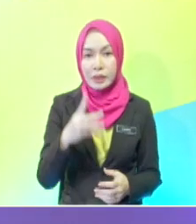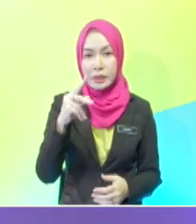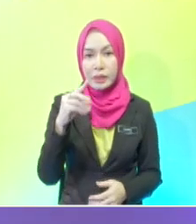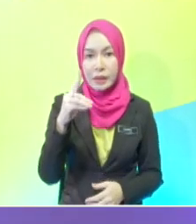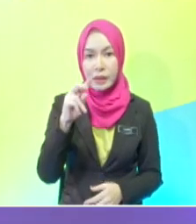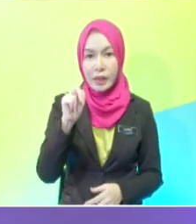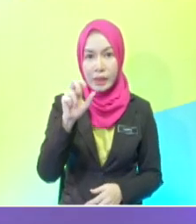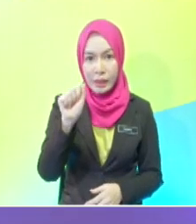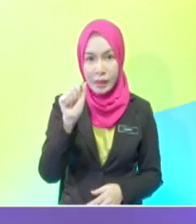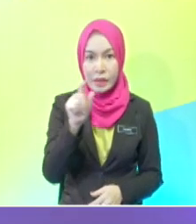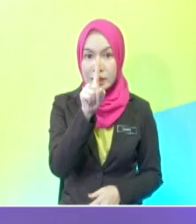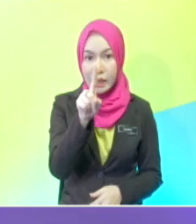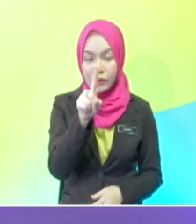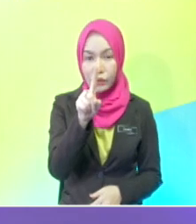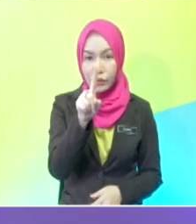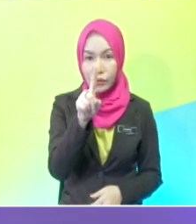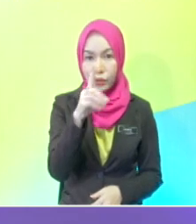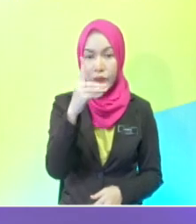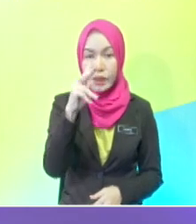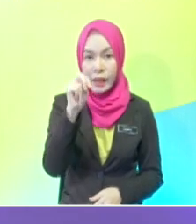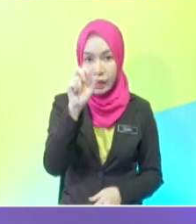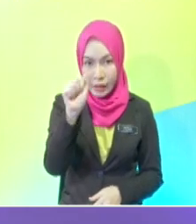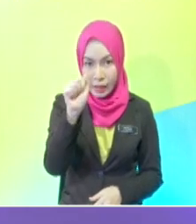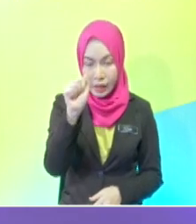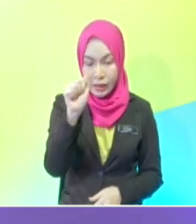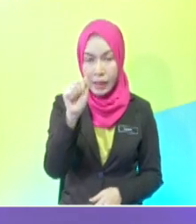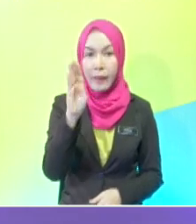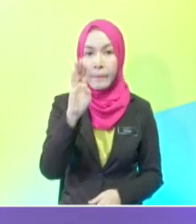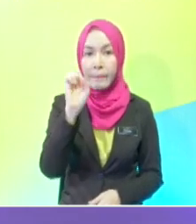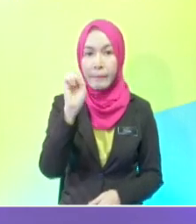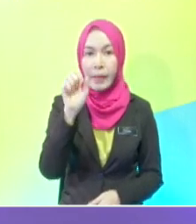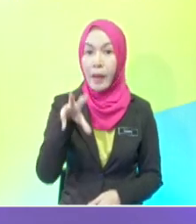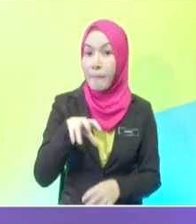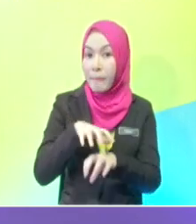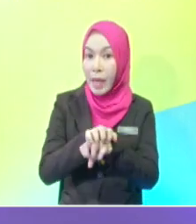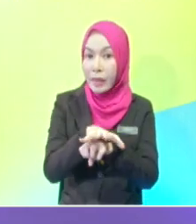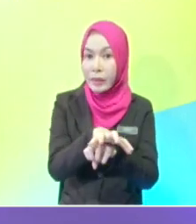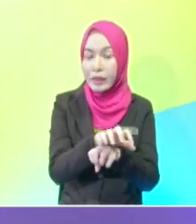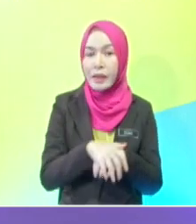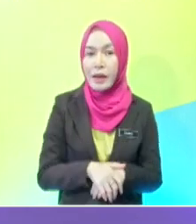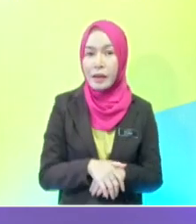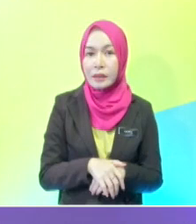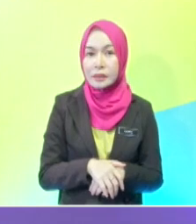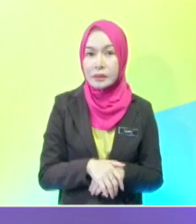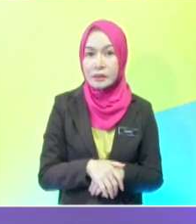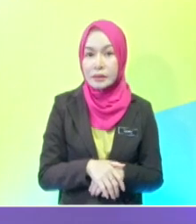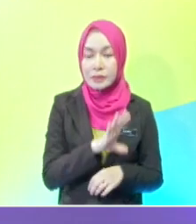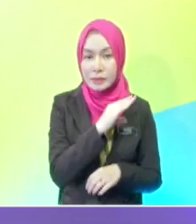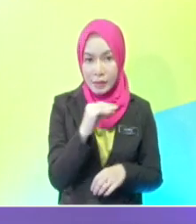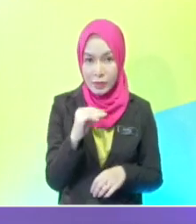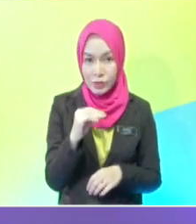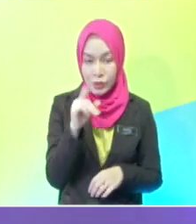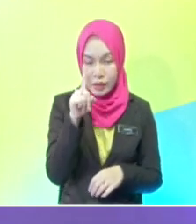organisme dengan DNA bakteria dan dalam plasmid atau back to your face kita